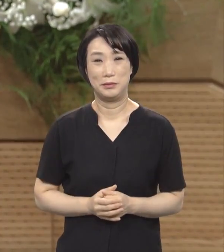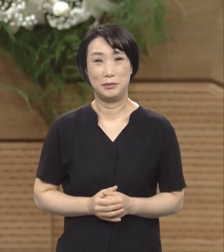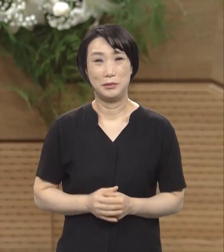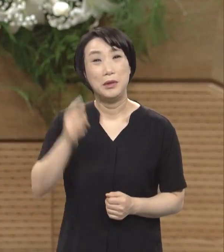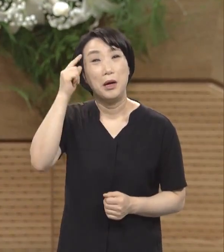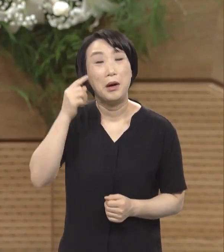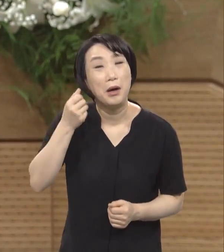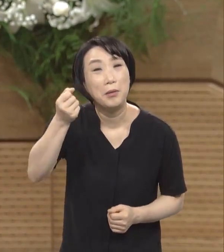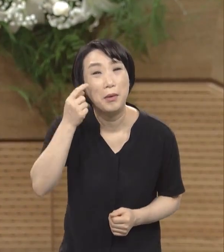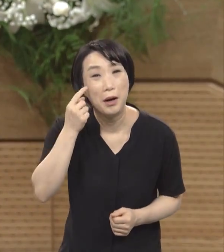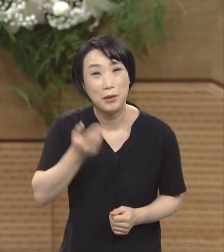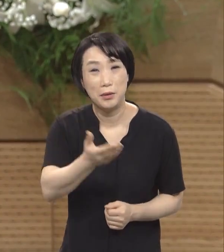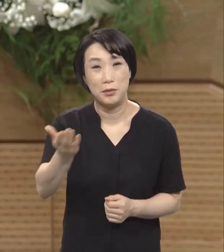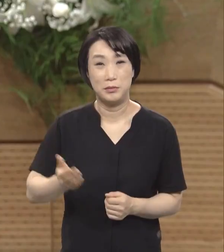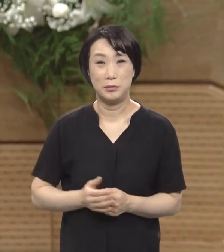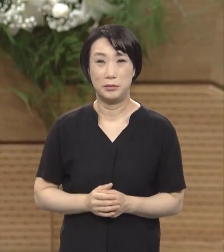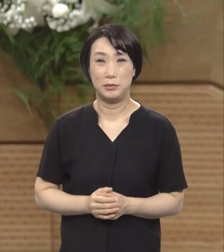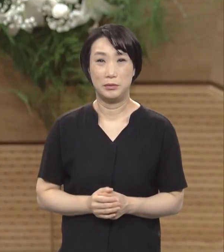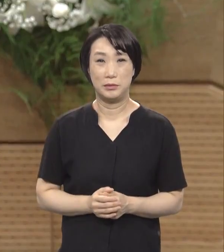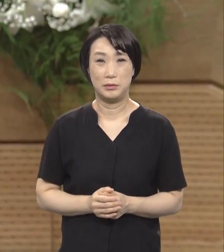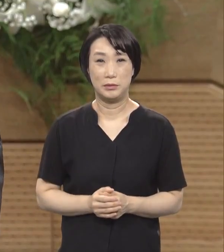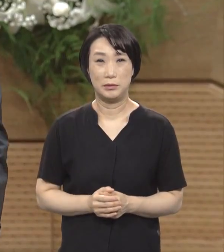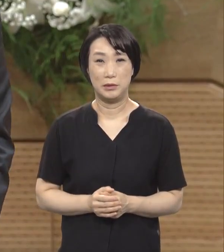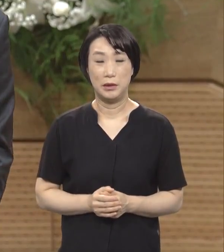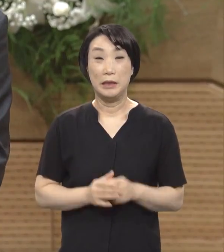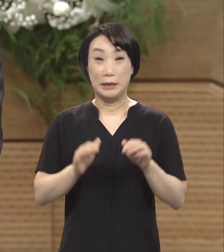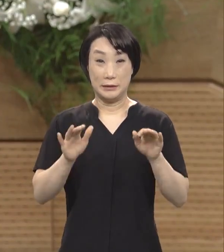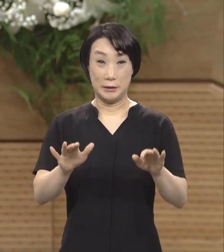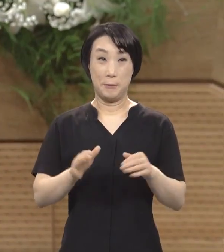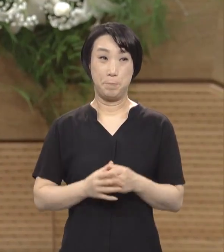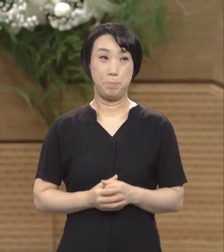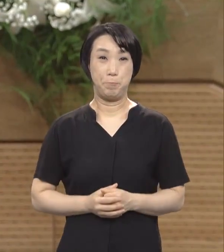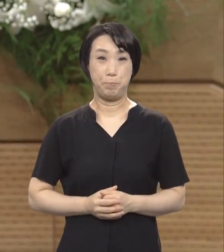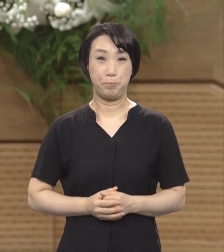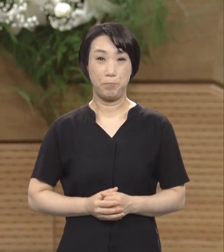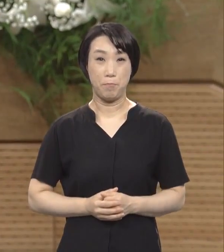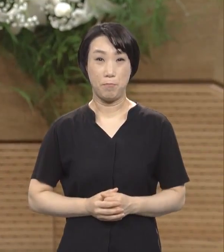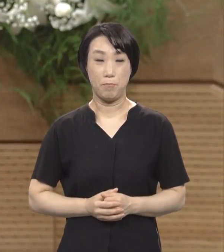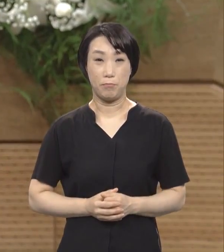깊이 생각해 보세요. 자,